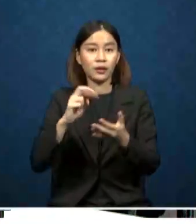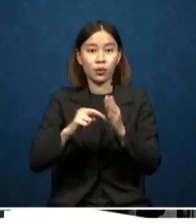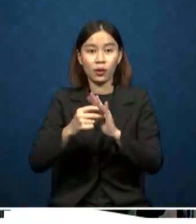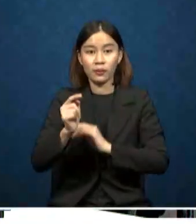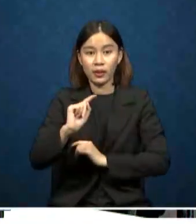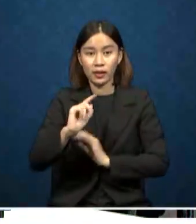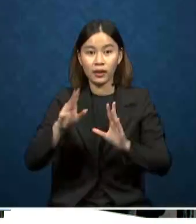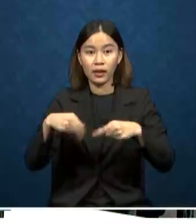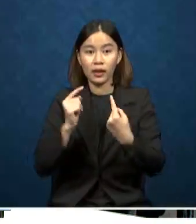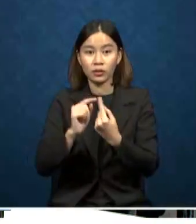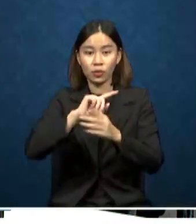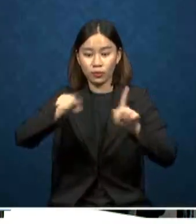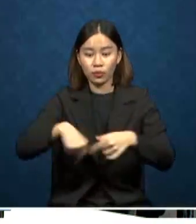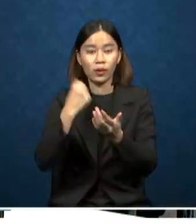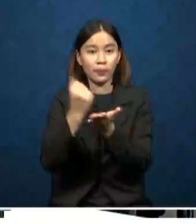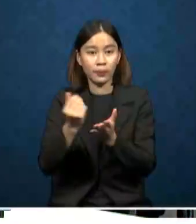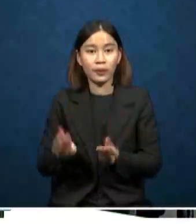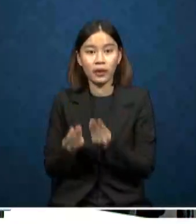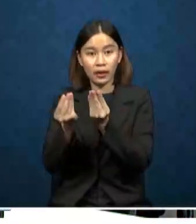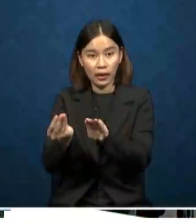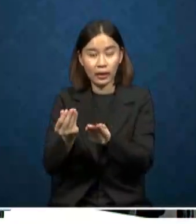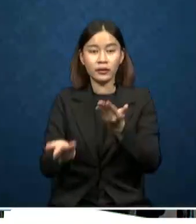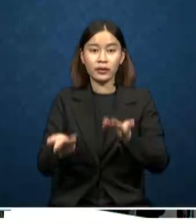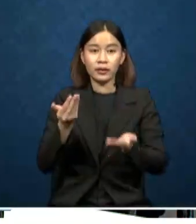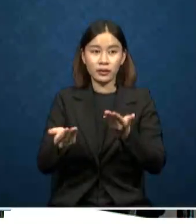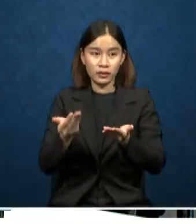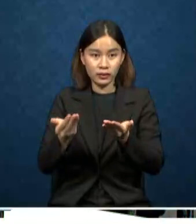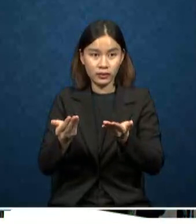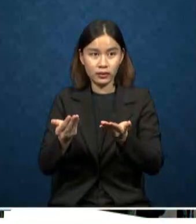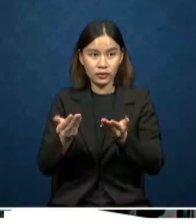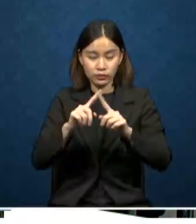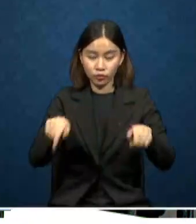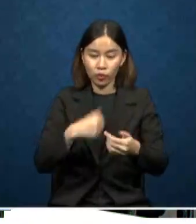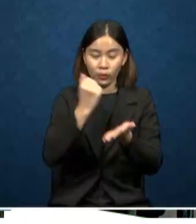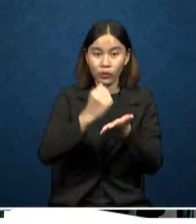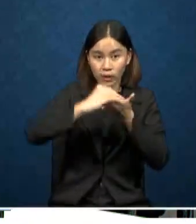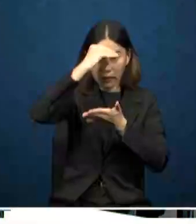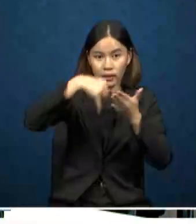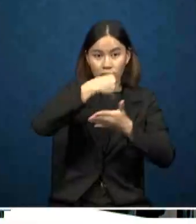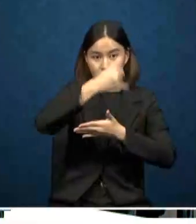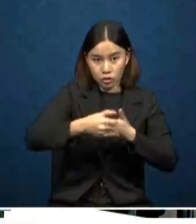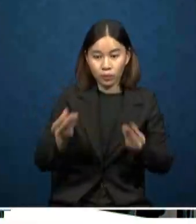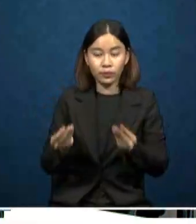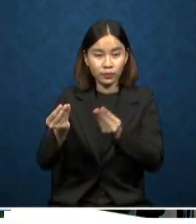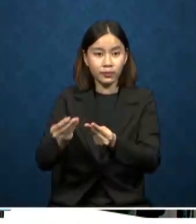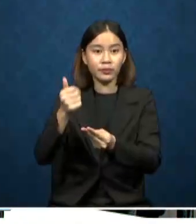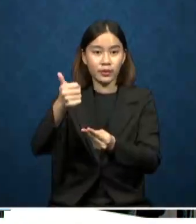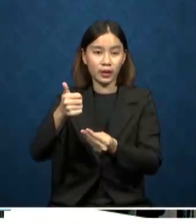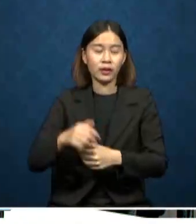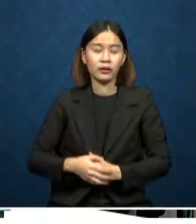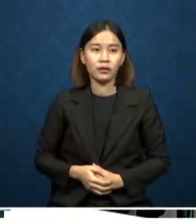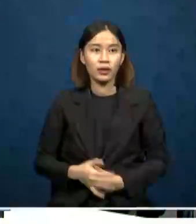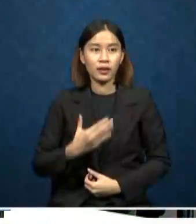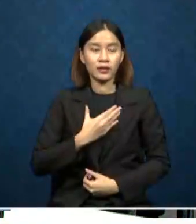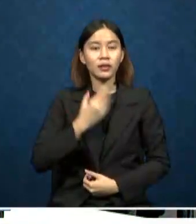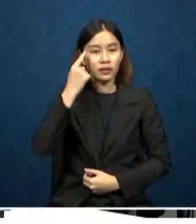ให้ประกาศนียบัตรนะคะหรือให้วุฒิบัตรเนี่ยร่วมกันได้ระหว่างสถาบันนะคะก็